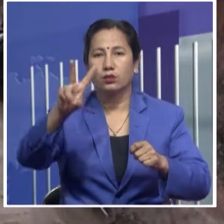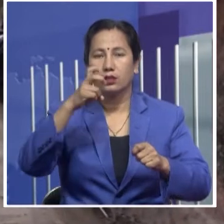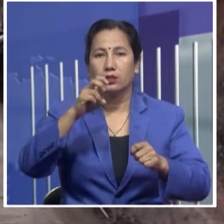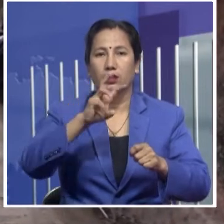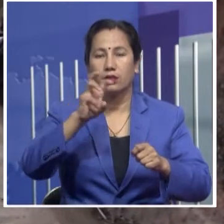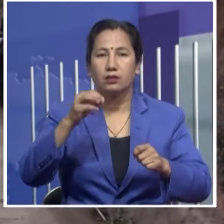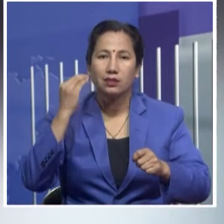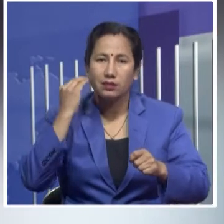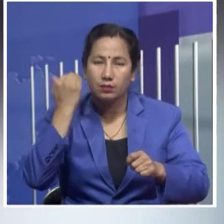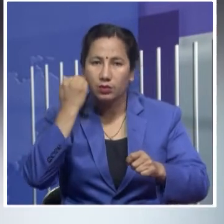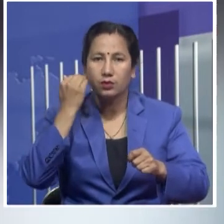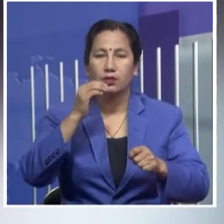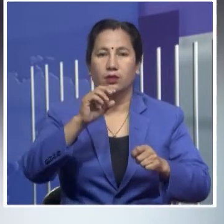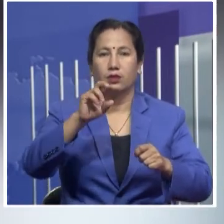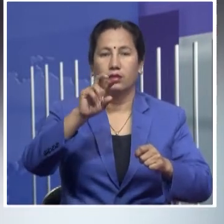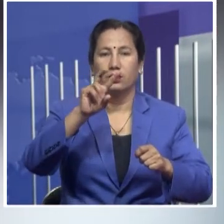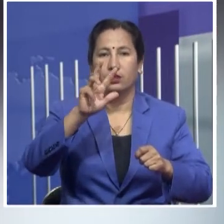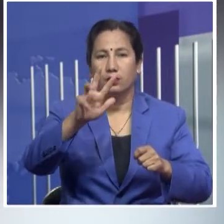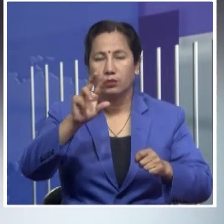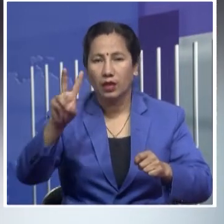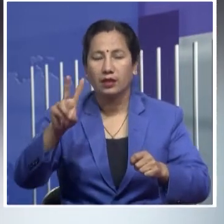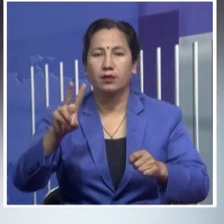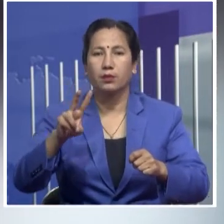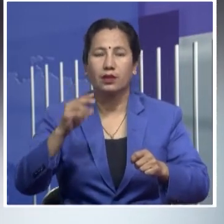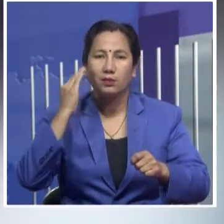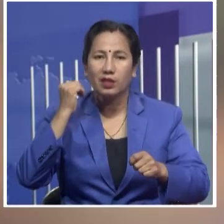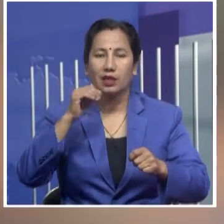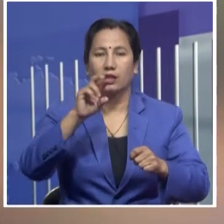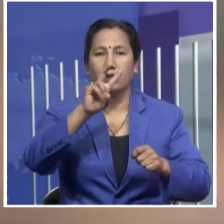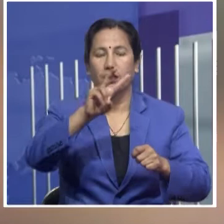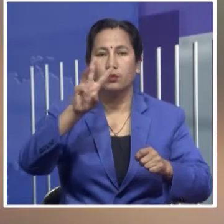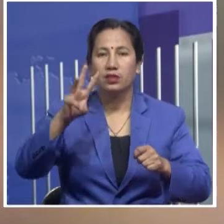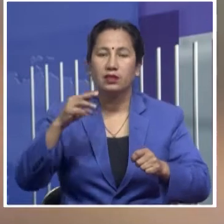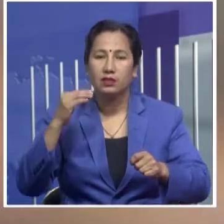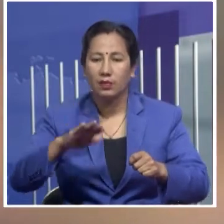पुरुष, 92 महिला र 32 बालबालिकाको मृत्यु भएको उहाँले जानकारी